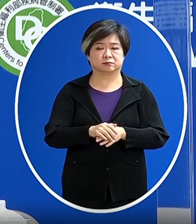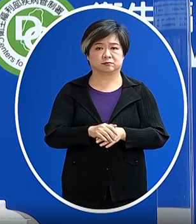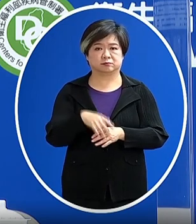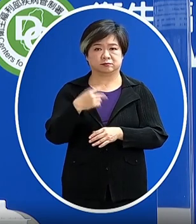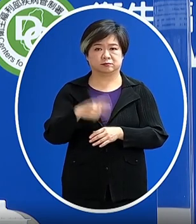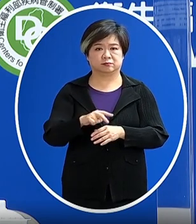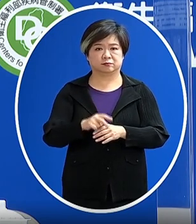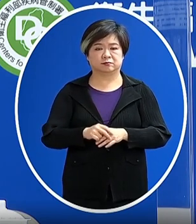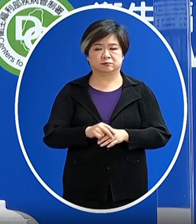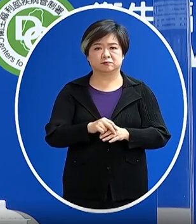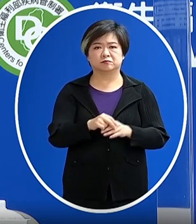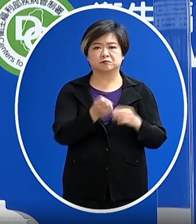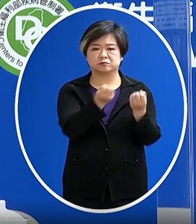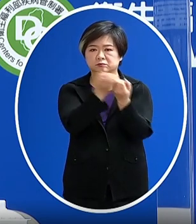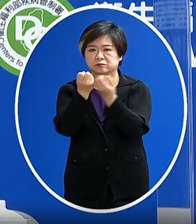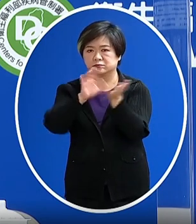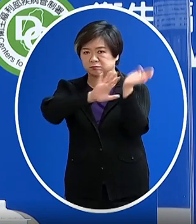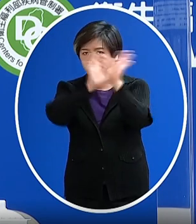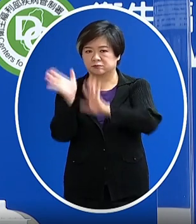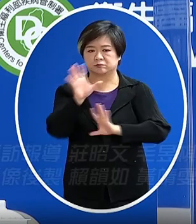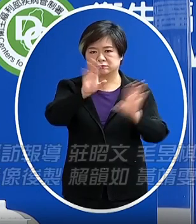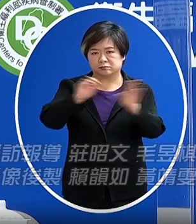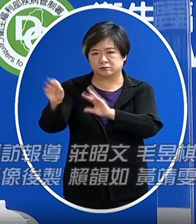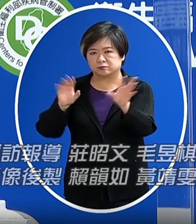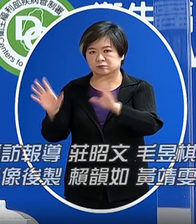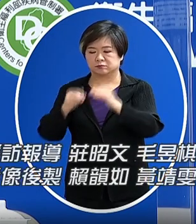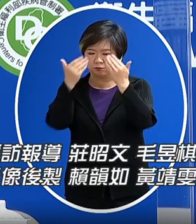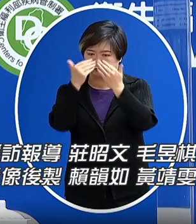后市场的资料，可以让我们更了